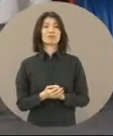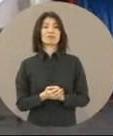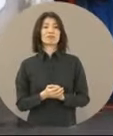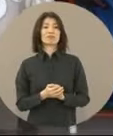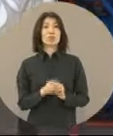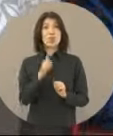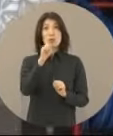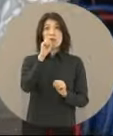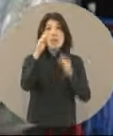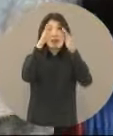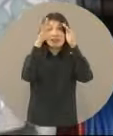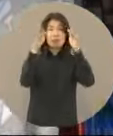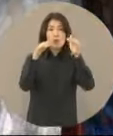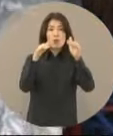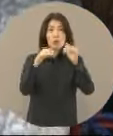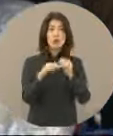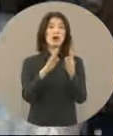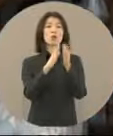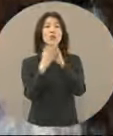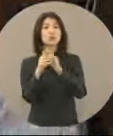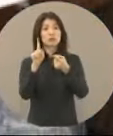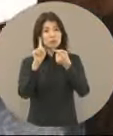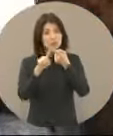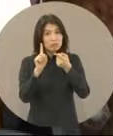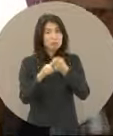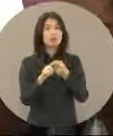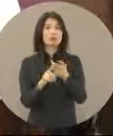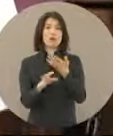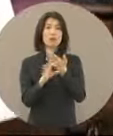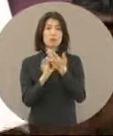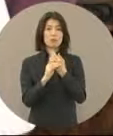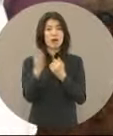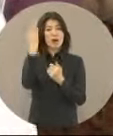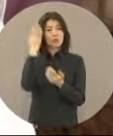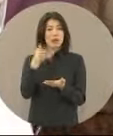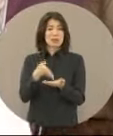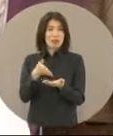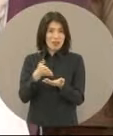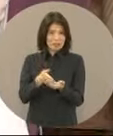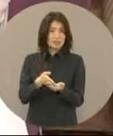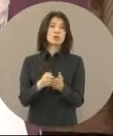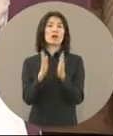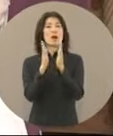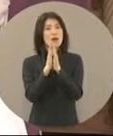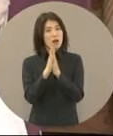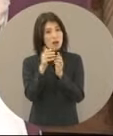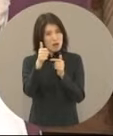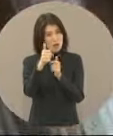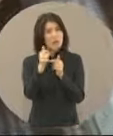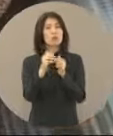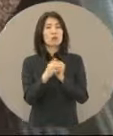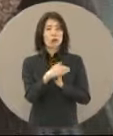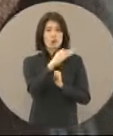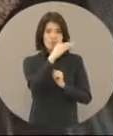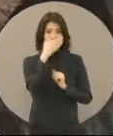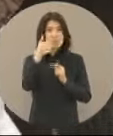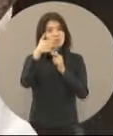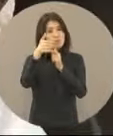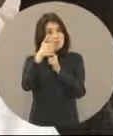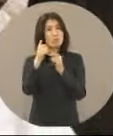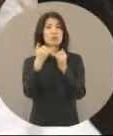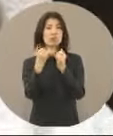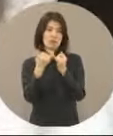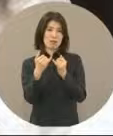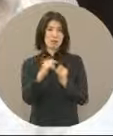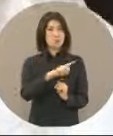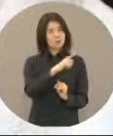山車の上に乗る人形は町によって異なり、昔話、信仰にちなんだものや古事記、日本書紀に登場